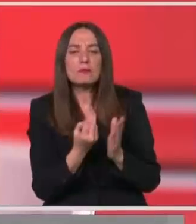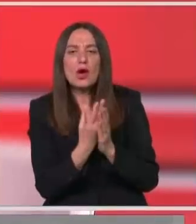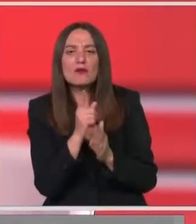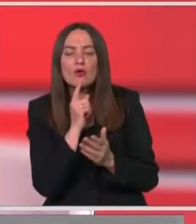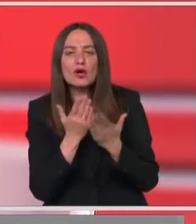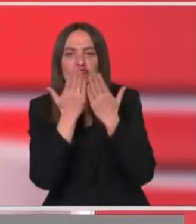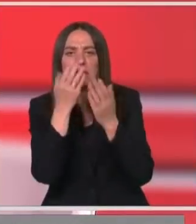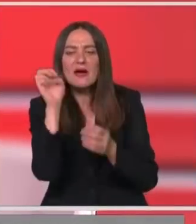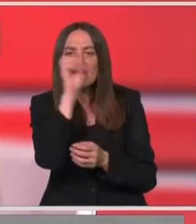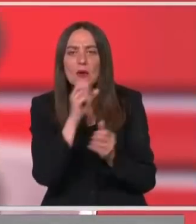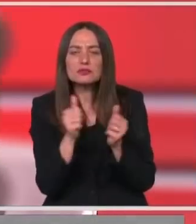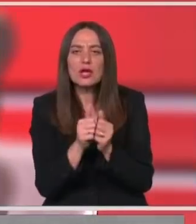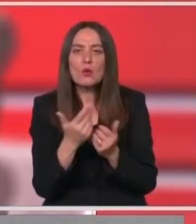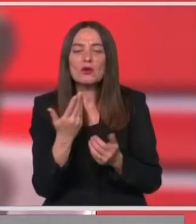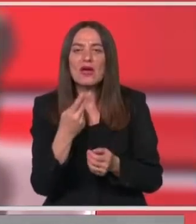za Evropsku uniju?